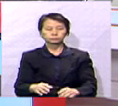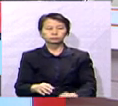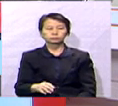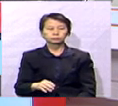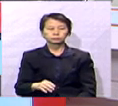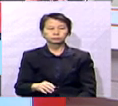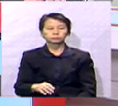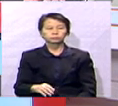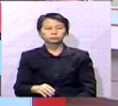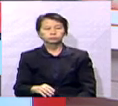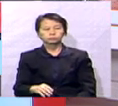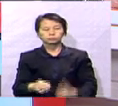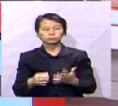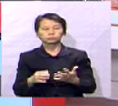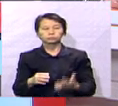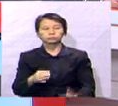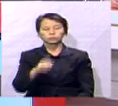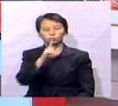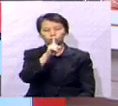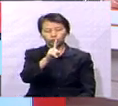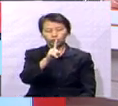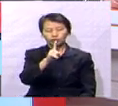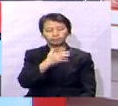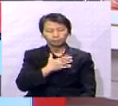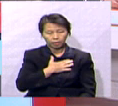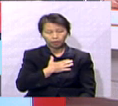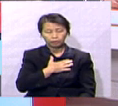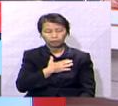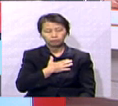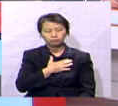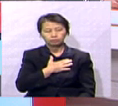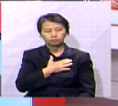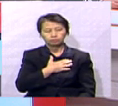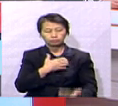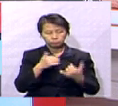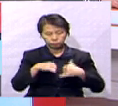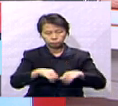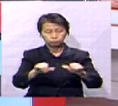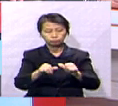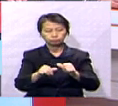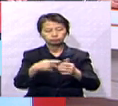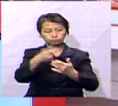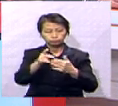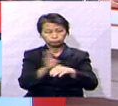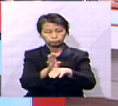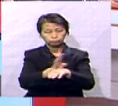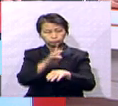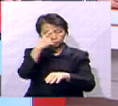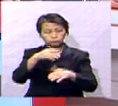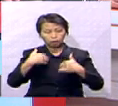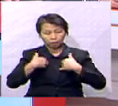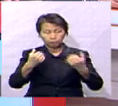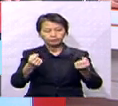Pertubuhan Rangkaian Perniagaan India Malaysia One Mai komited meneruskan penganjuran program keusahawanan dan perniagaan bagi